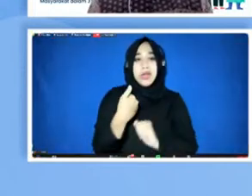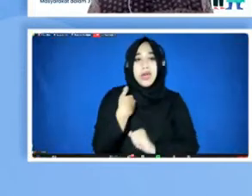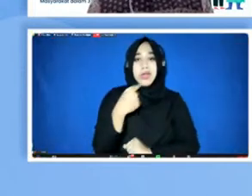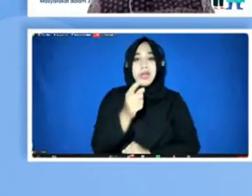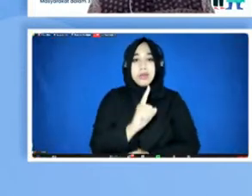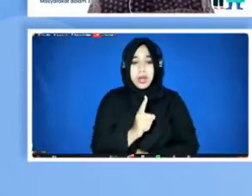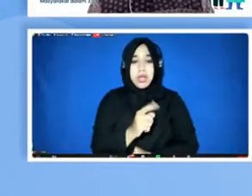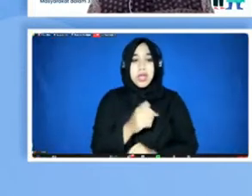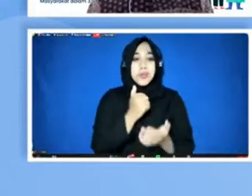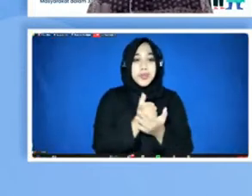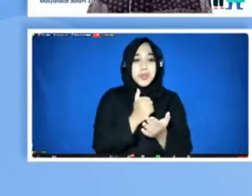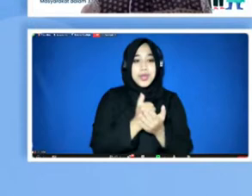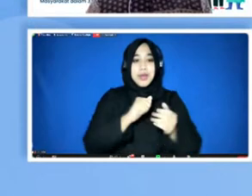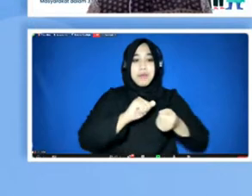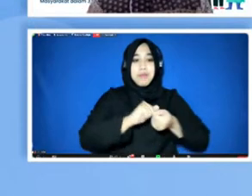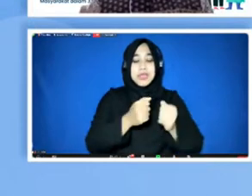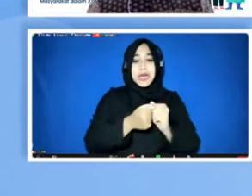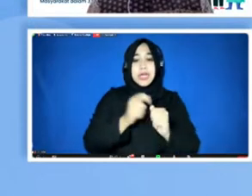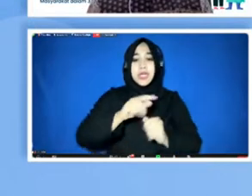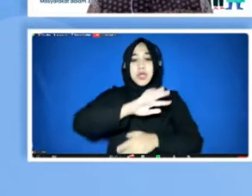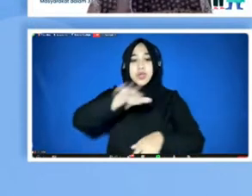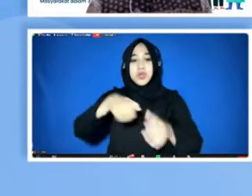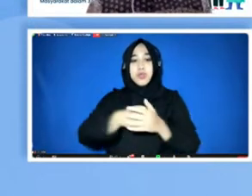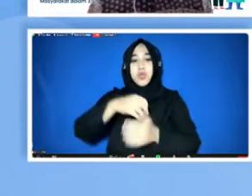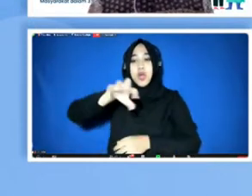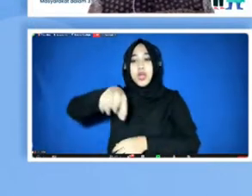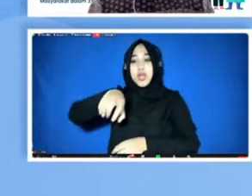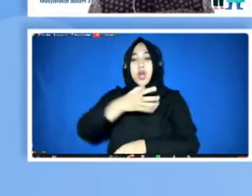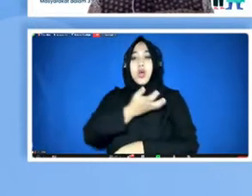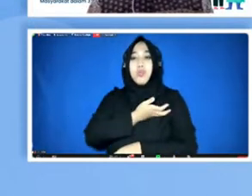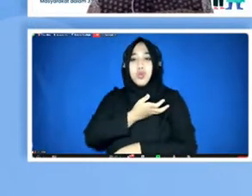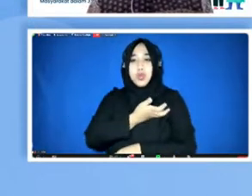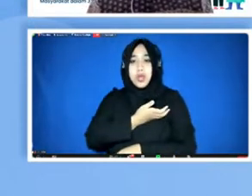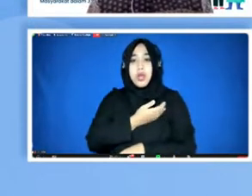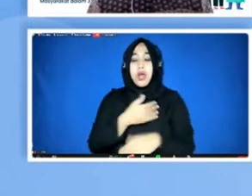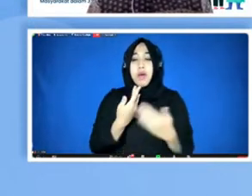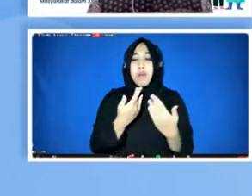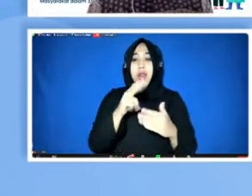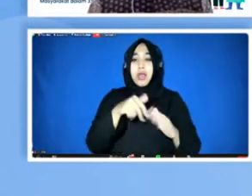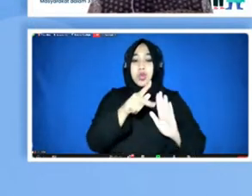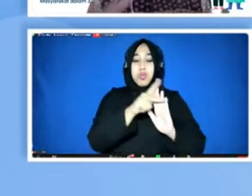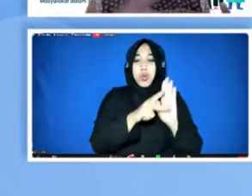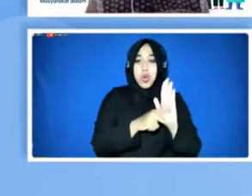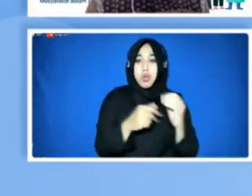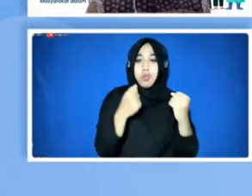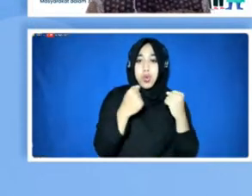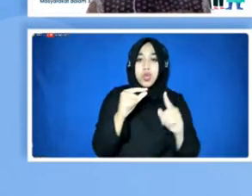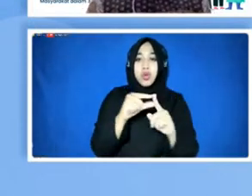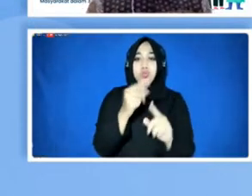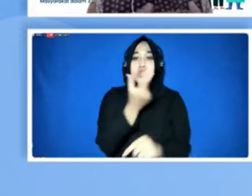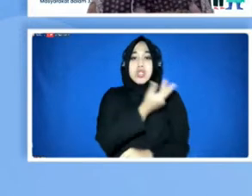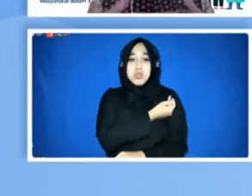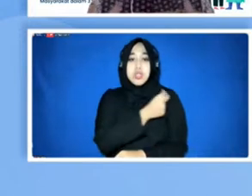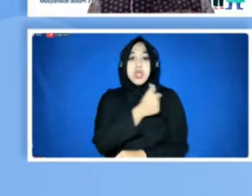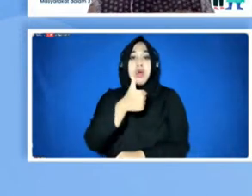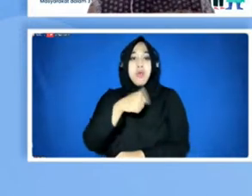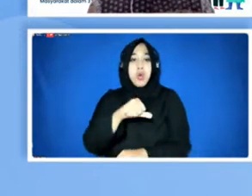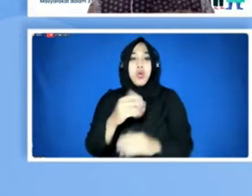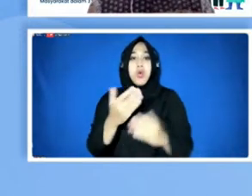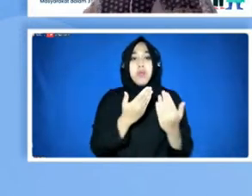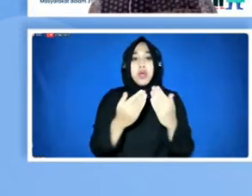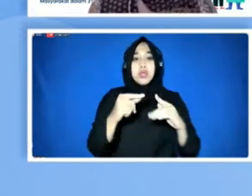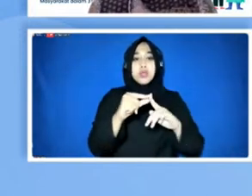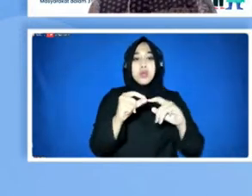ini tidak semua daerah punya, bahkan mungkin untuk program penguatan puskesmas, baru PUSPA yang kemudian mengembangkan dashboard